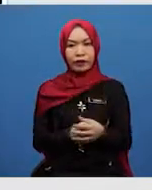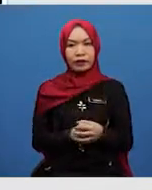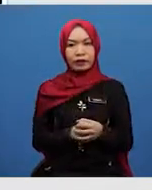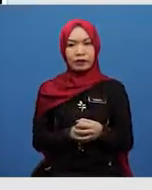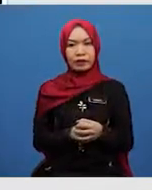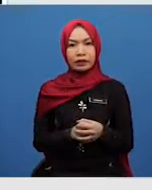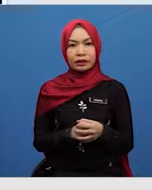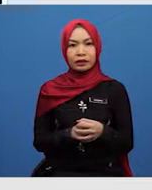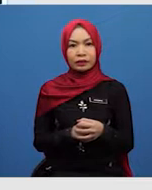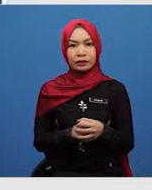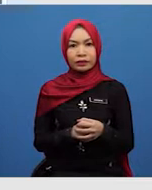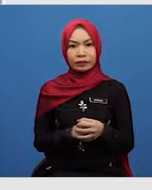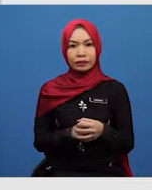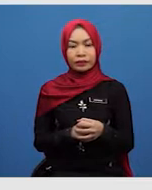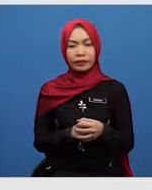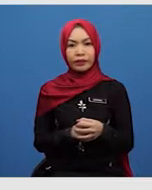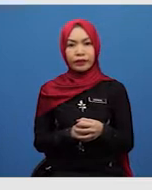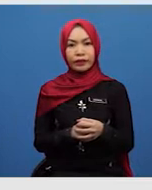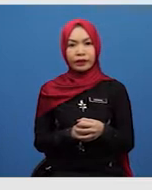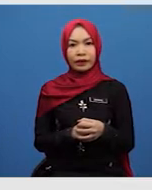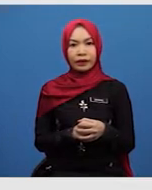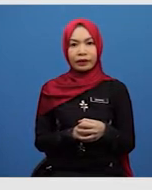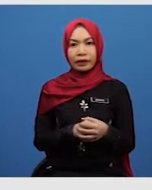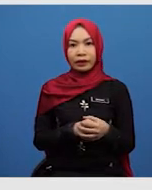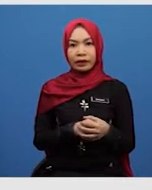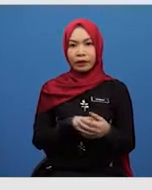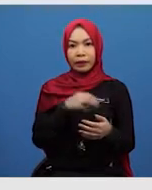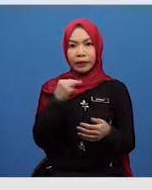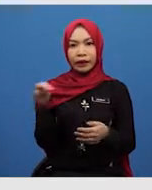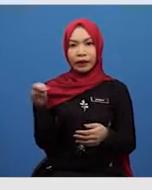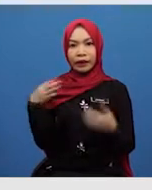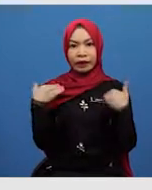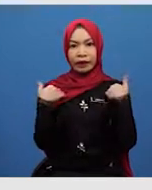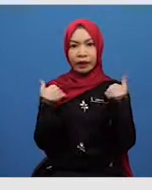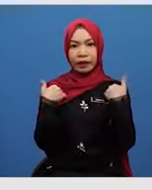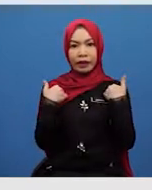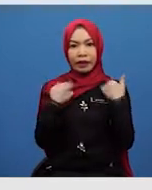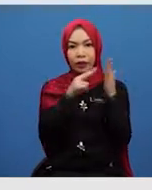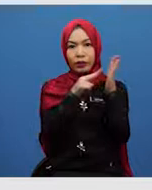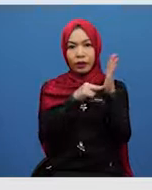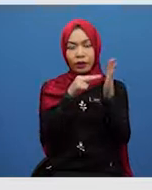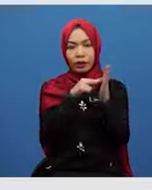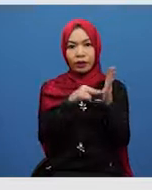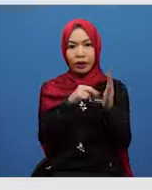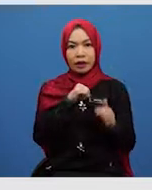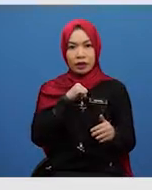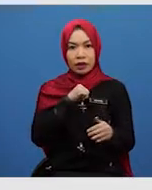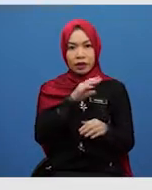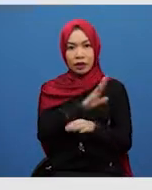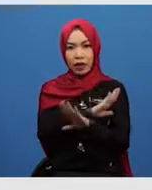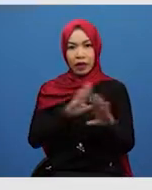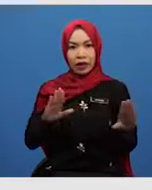Sultan Sulu mereka juga mempunyai undang-undang tersendiri dan tidak